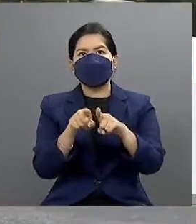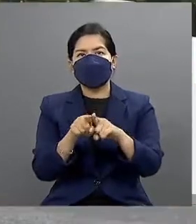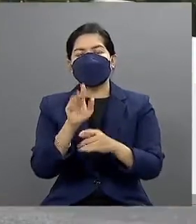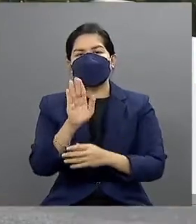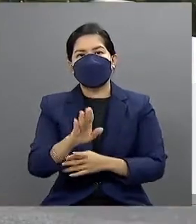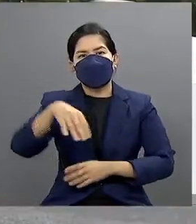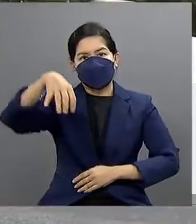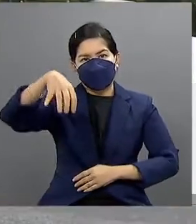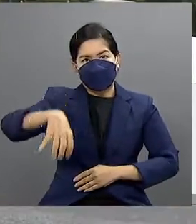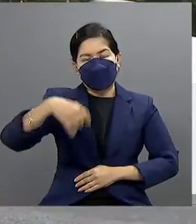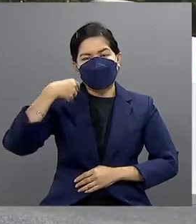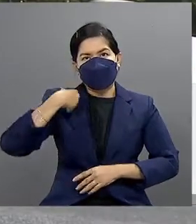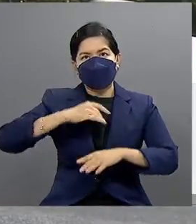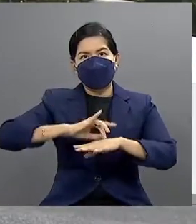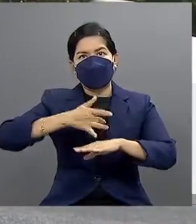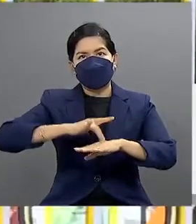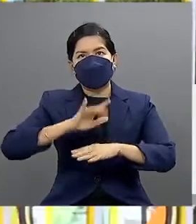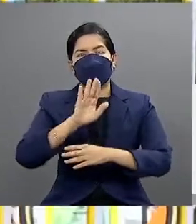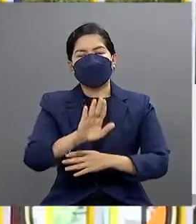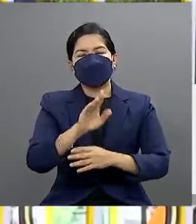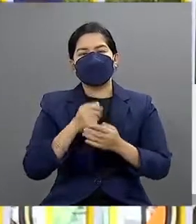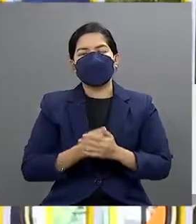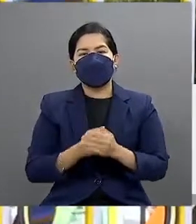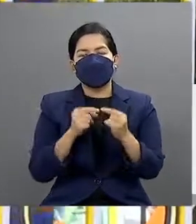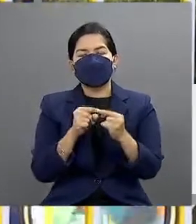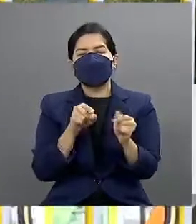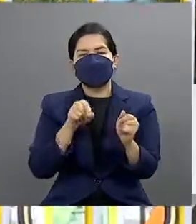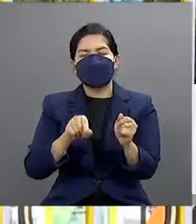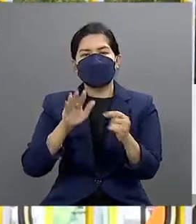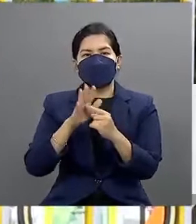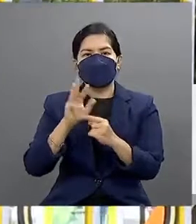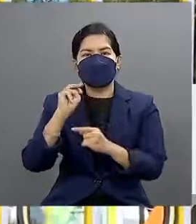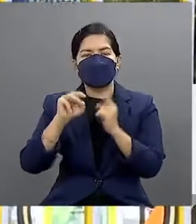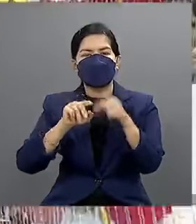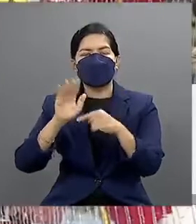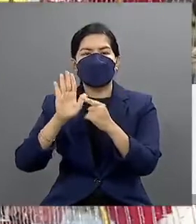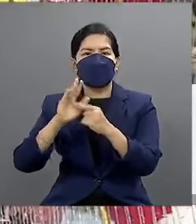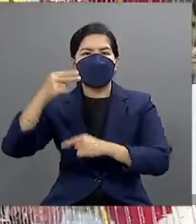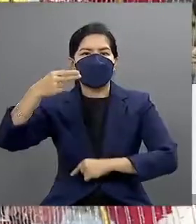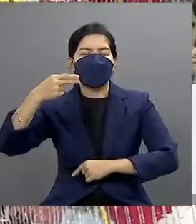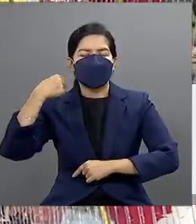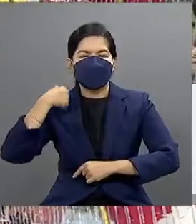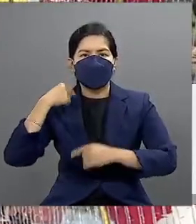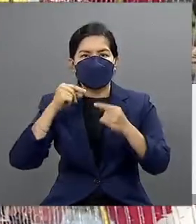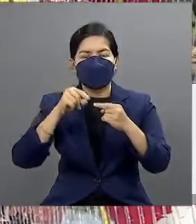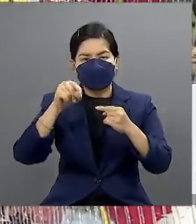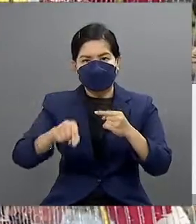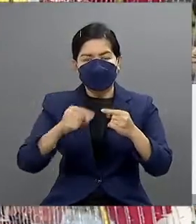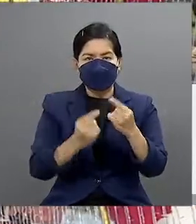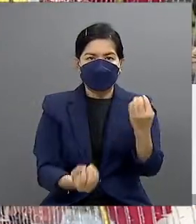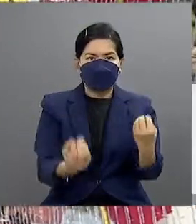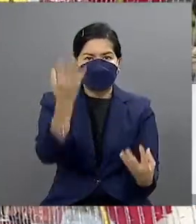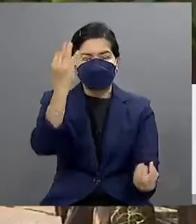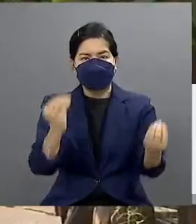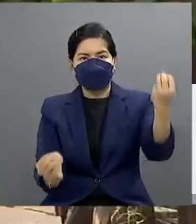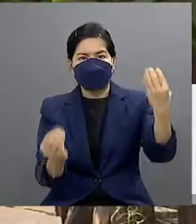กษ์ตำบลแม่เหี่ยอำเภอเมืองเชียงใหม่ครับที่นี่เป็นแหล่งรวมพันธุ์ไม้และดอกไม้ที่สำคัญของไทยไฮไลท์จุดที่นักท่องเที่ยวนิยมไปถ่ายภา